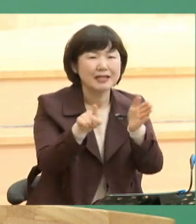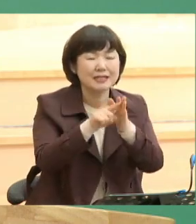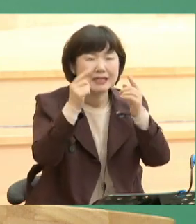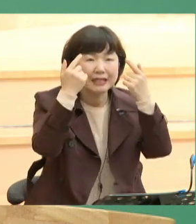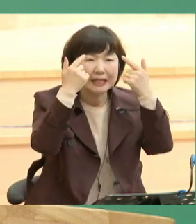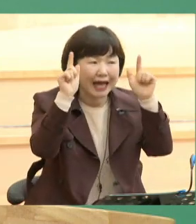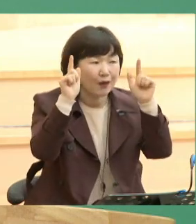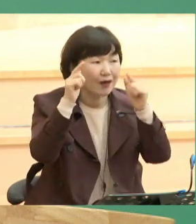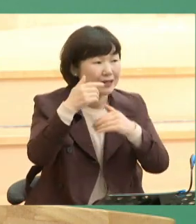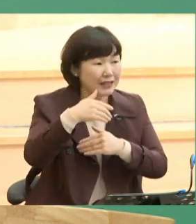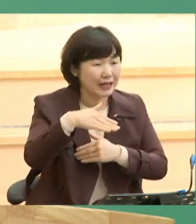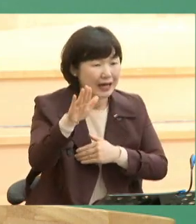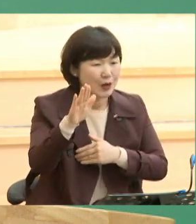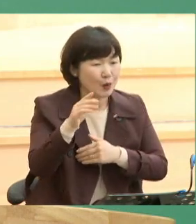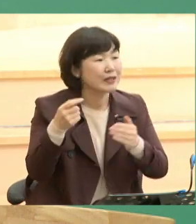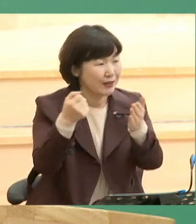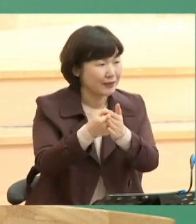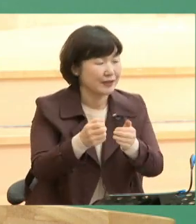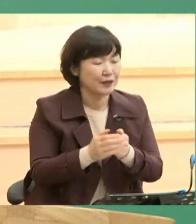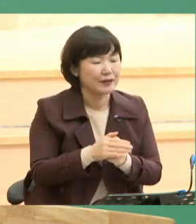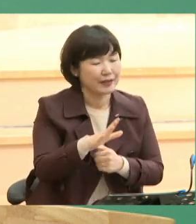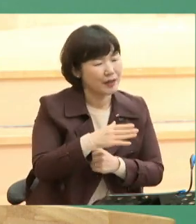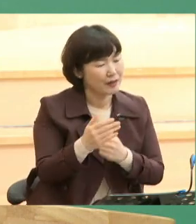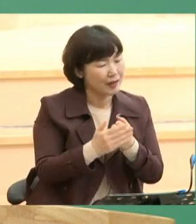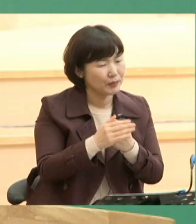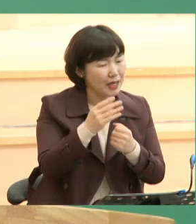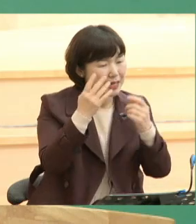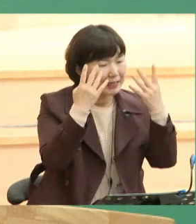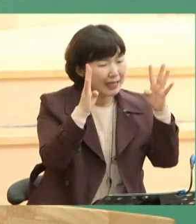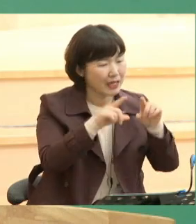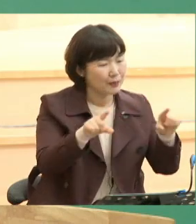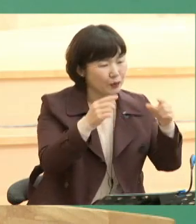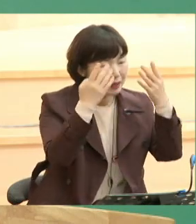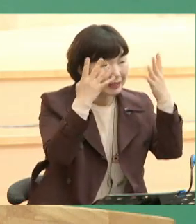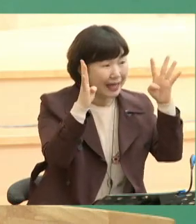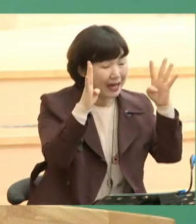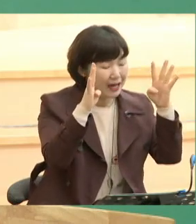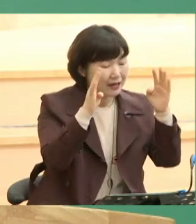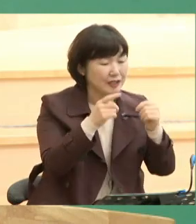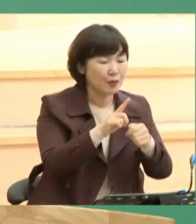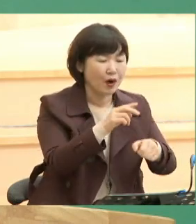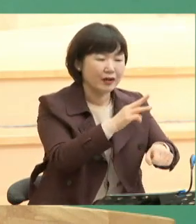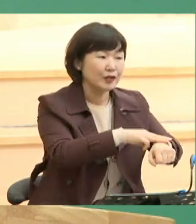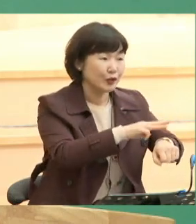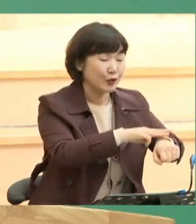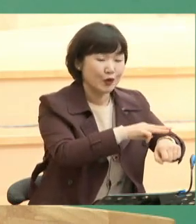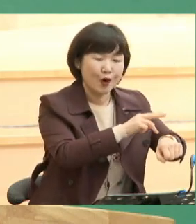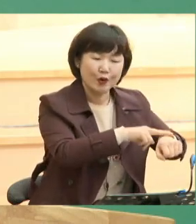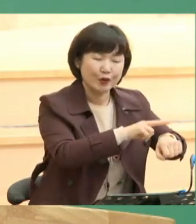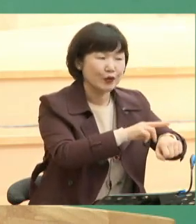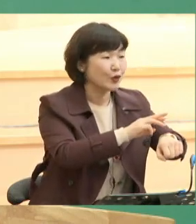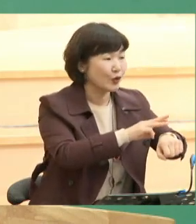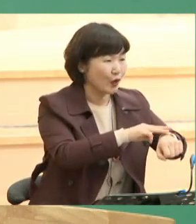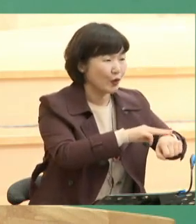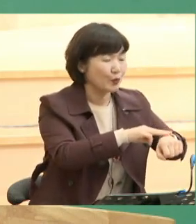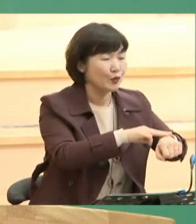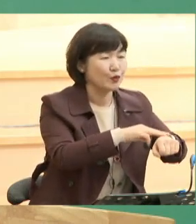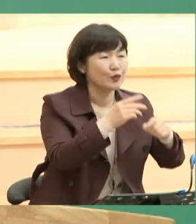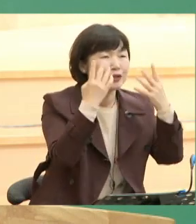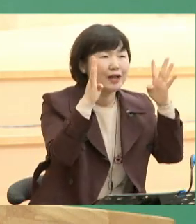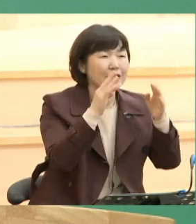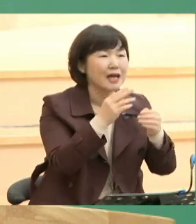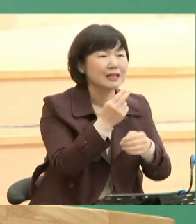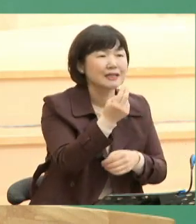경북대 생물학과 이제 지나 그랬죠 액체 감춘 제제가 신앙을 하겠다는 마음을 먹었기 때문에 생물학을 하면서